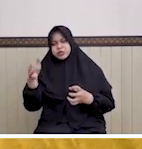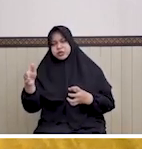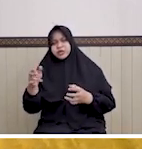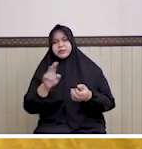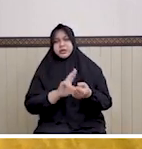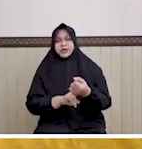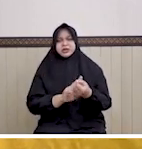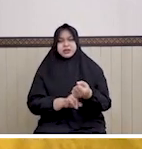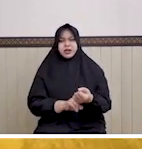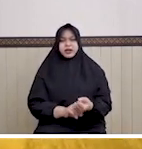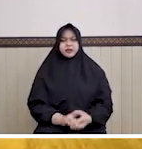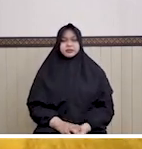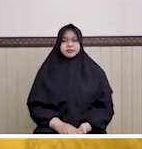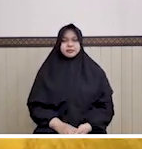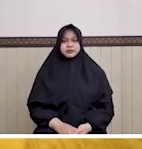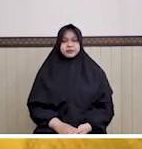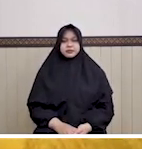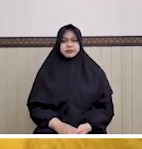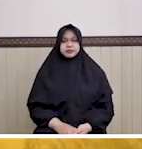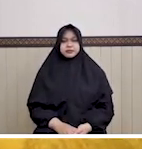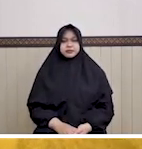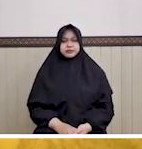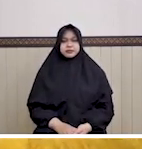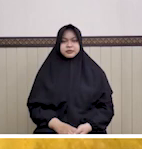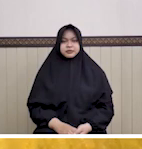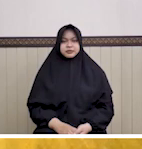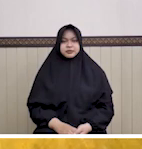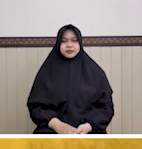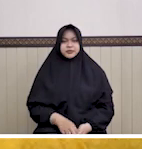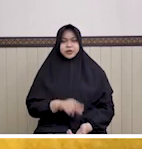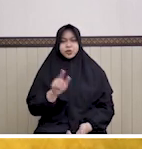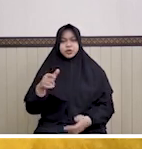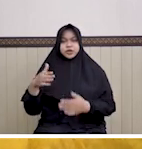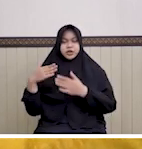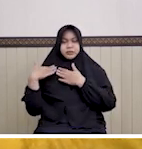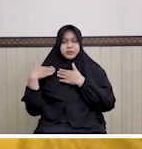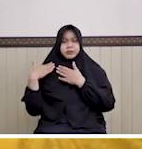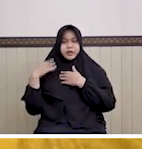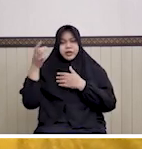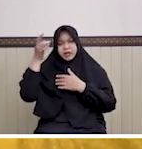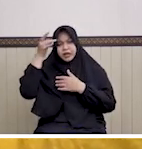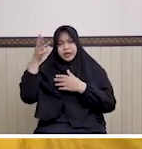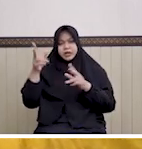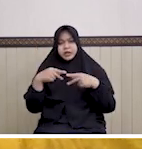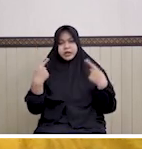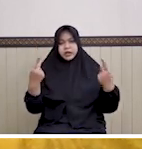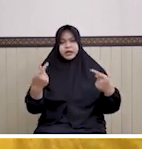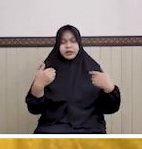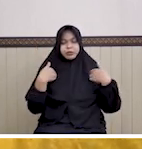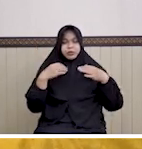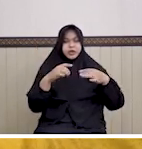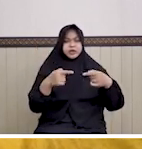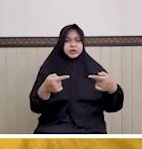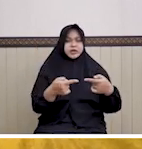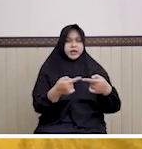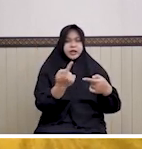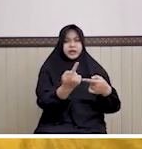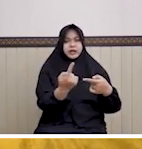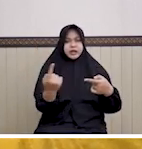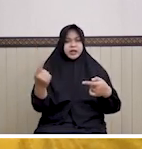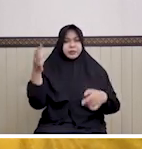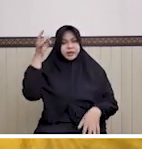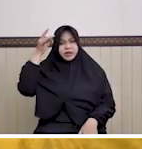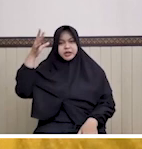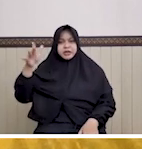itu dia kemudian sama perangkat desa ada jejaring sih kita punya jejaring di tiap